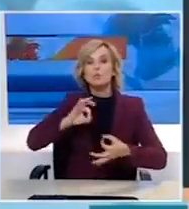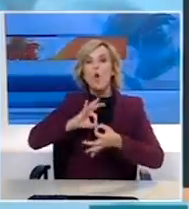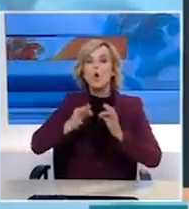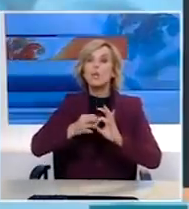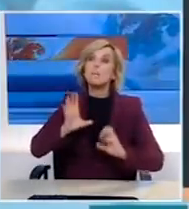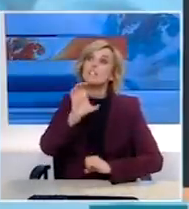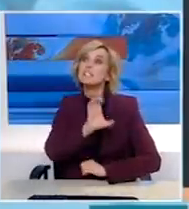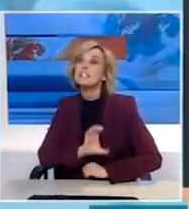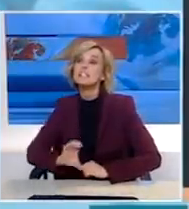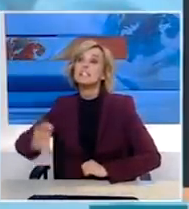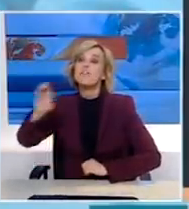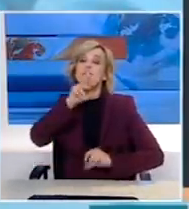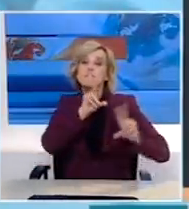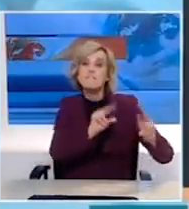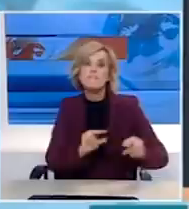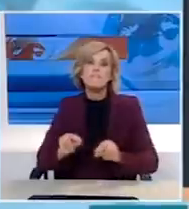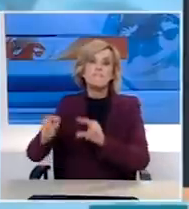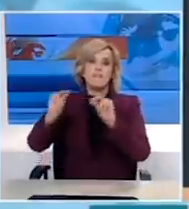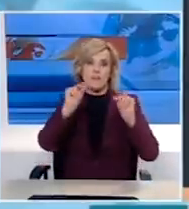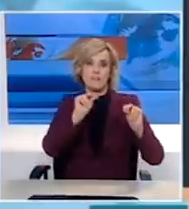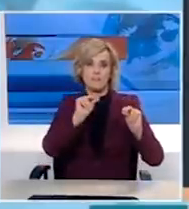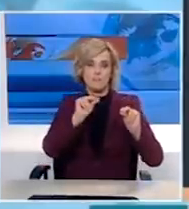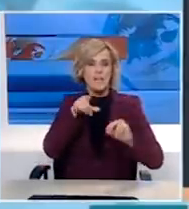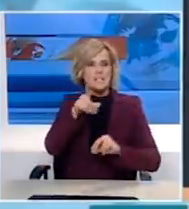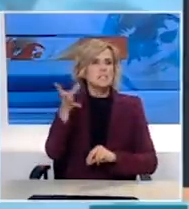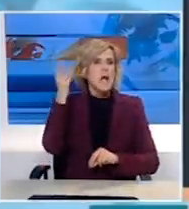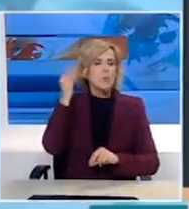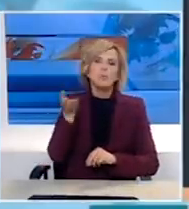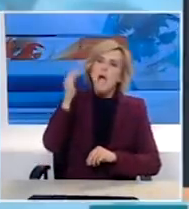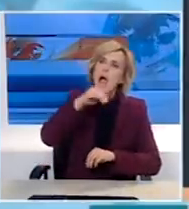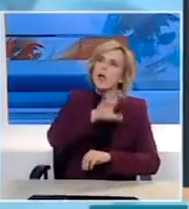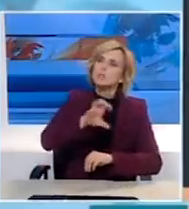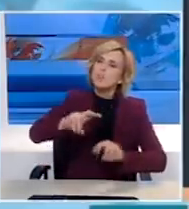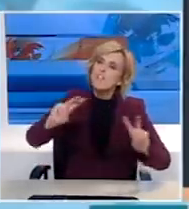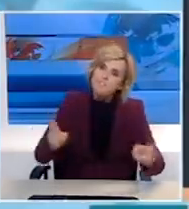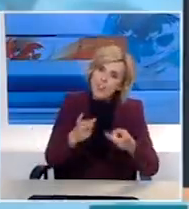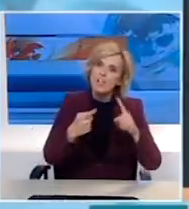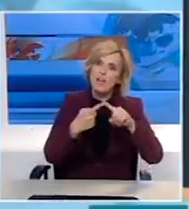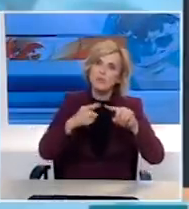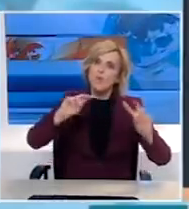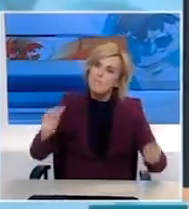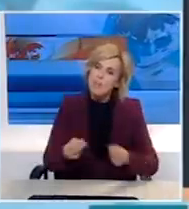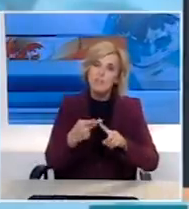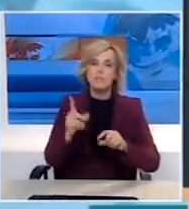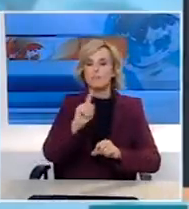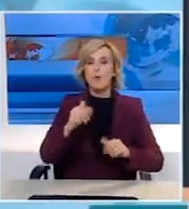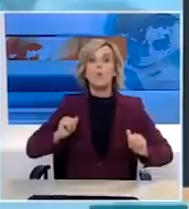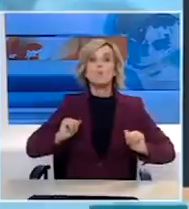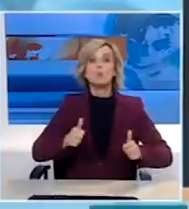στιγμή στην Ευρώπη. Και πολλά από αυτά που ακούτε για κάποιες άλλες χώρες οφείλονται σε πρωτοβουλίες του ιδιωτικού